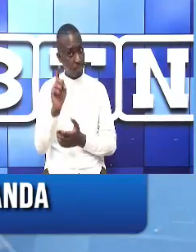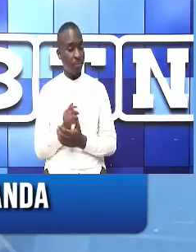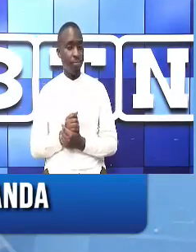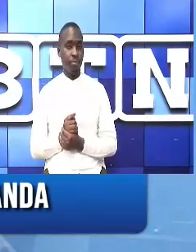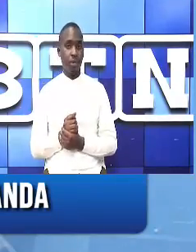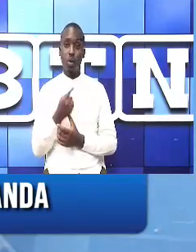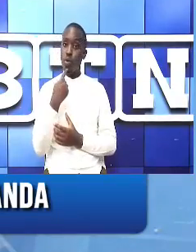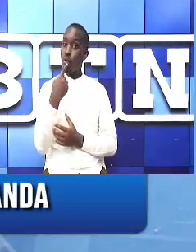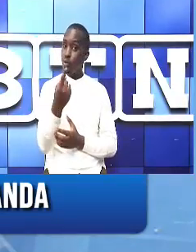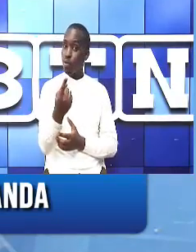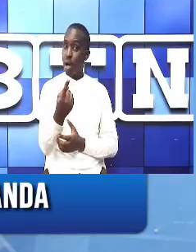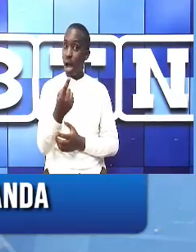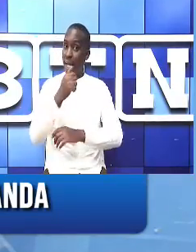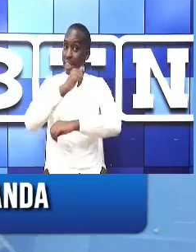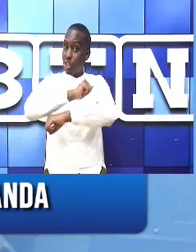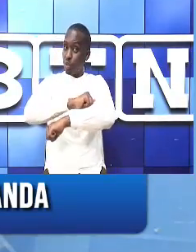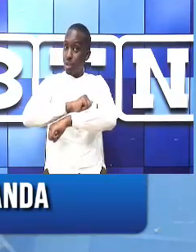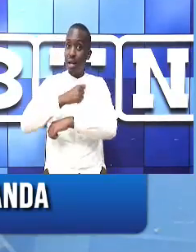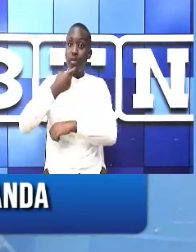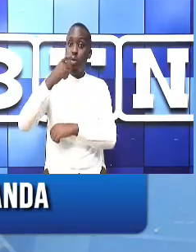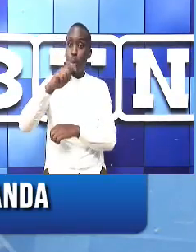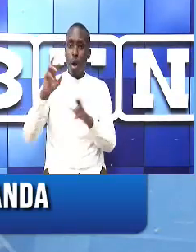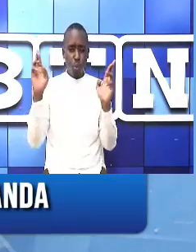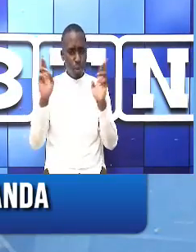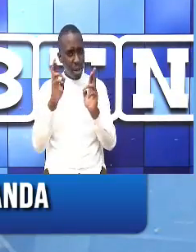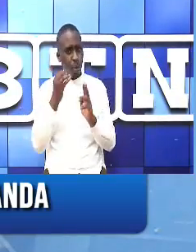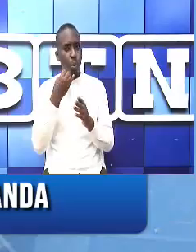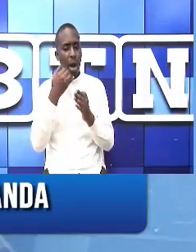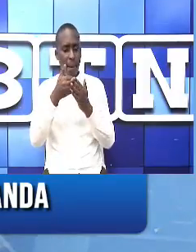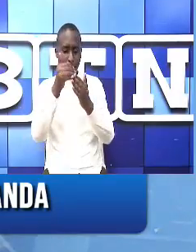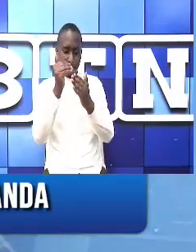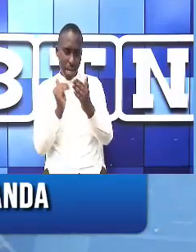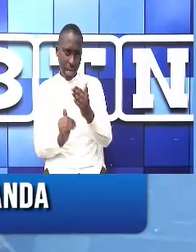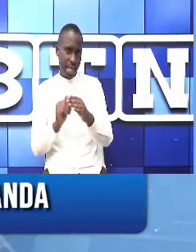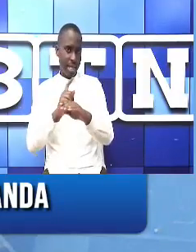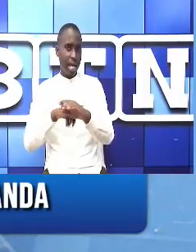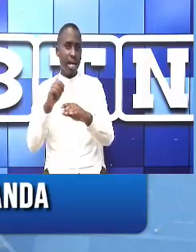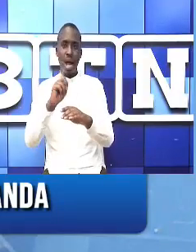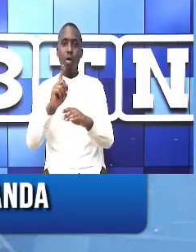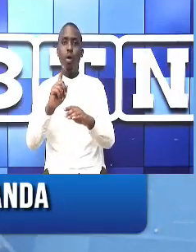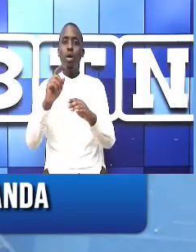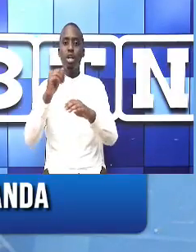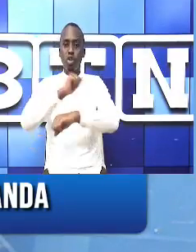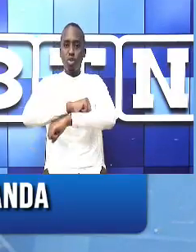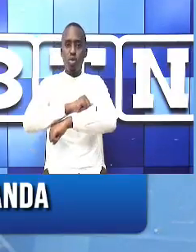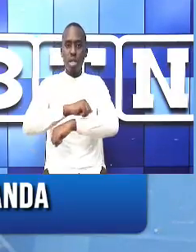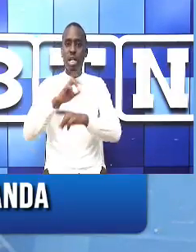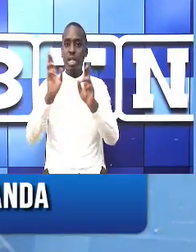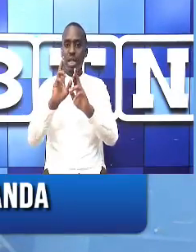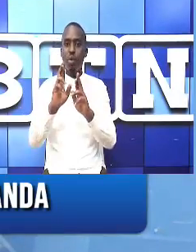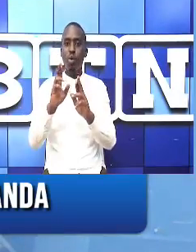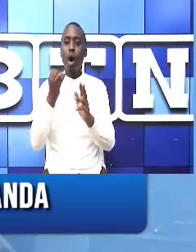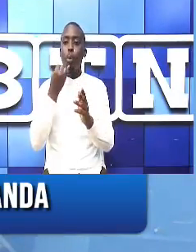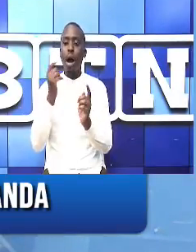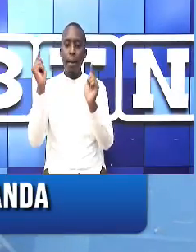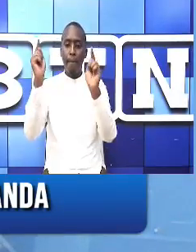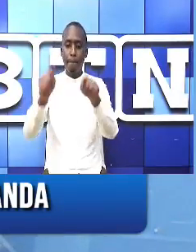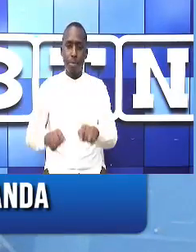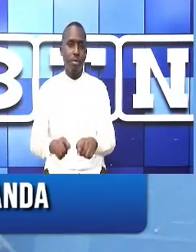rero ishuri rigomba kwitegura umwana hakiri kare ntabwo ishuri ari ryo ryitegura ari uko umwana